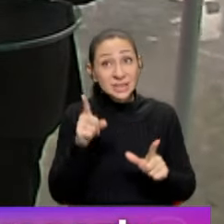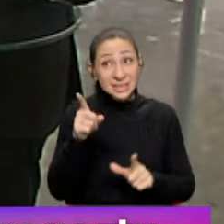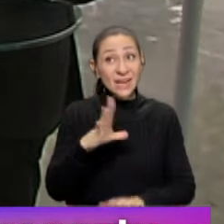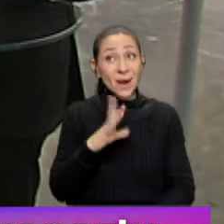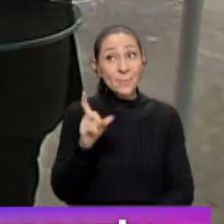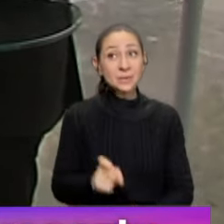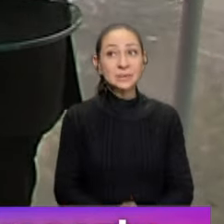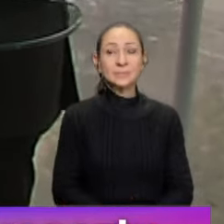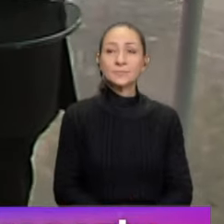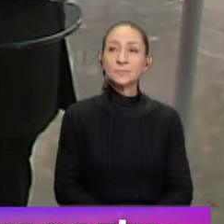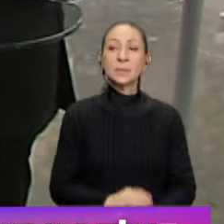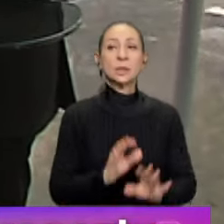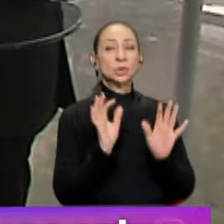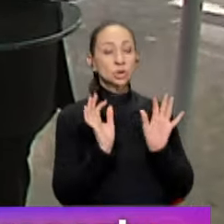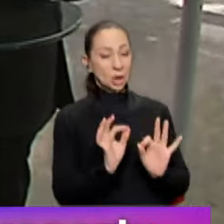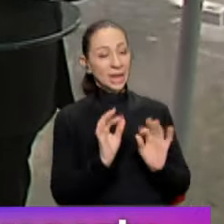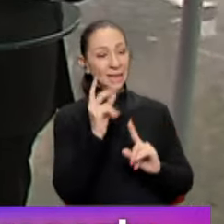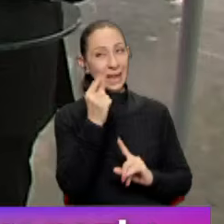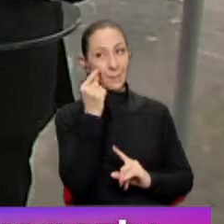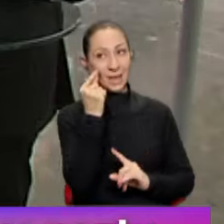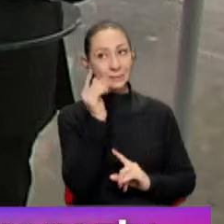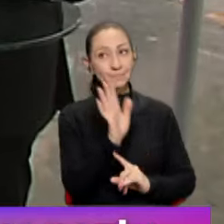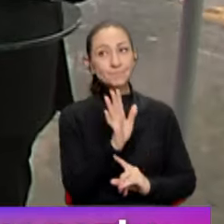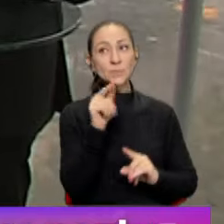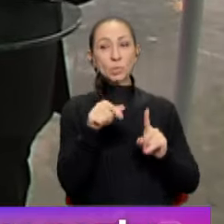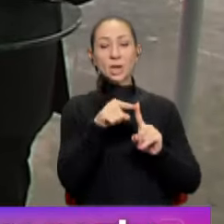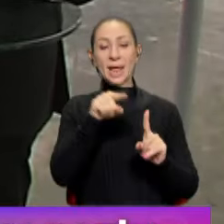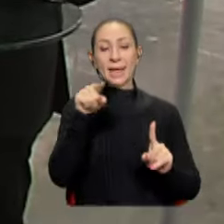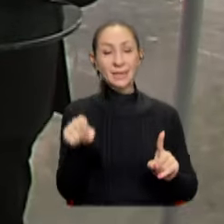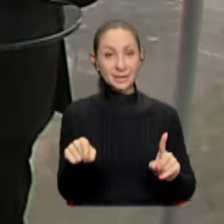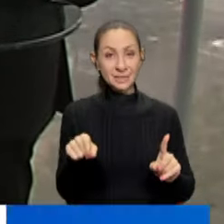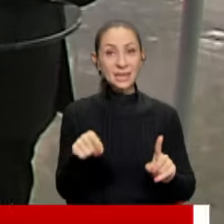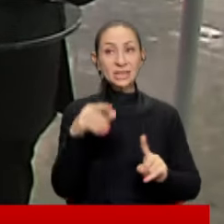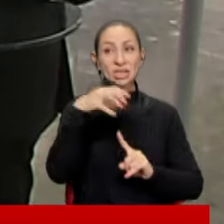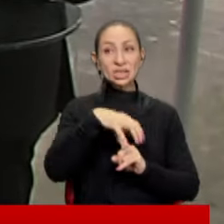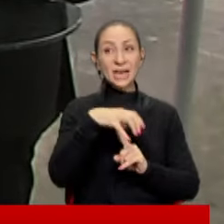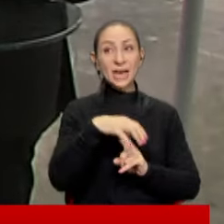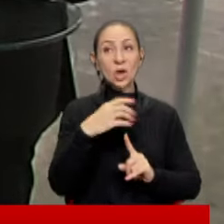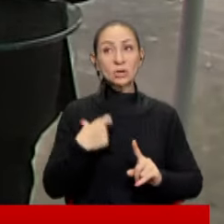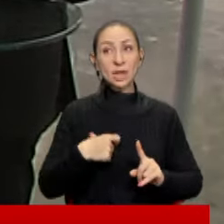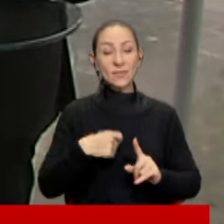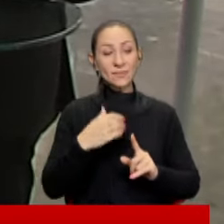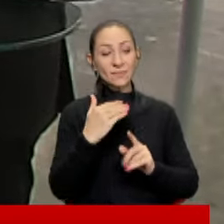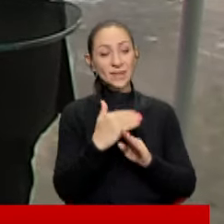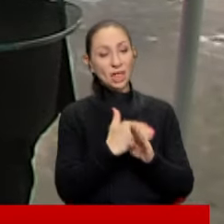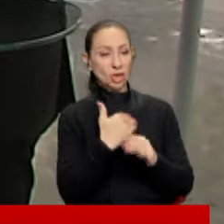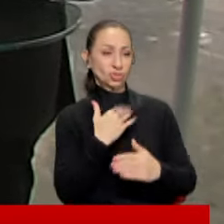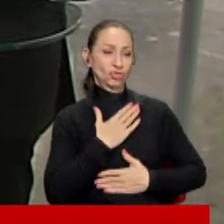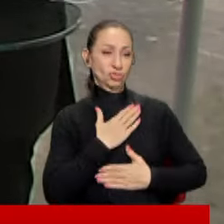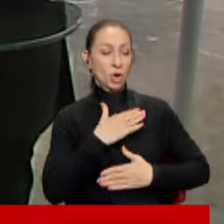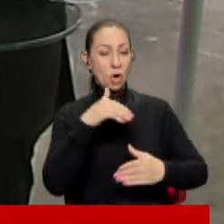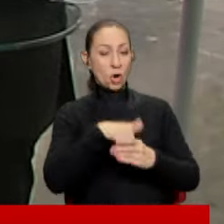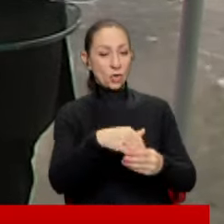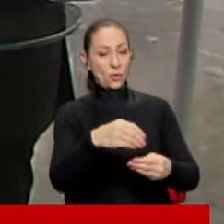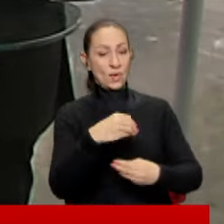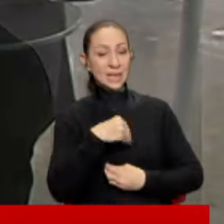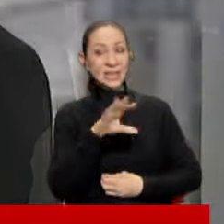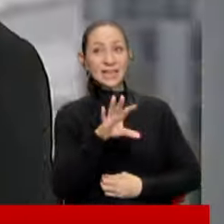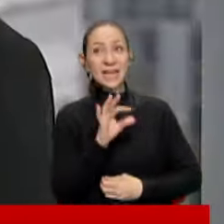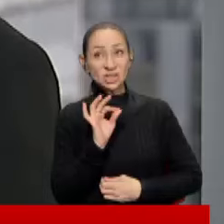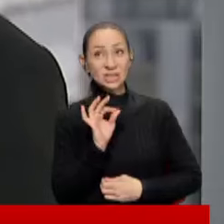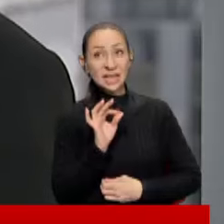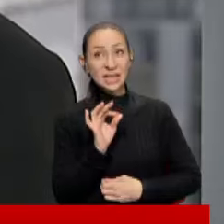var mı? Şöyle İlker Bey, bugüne kadar Çankaya'da özellikle yurttaşlarımızın oy verme eğiliminde,